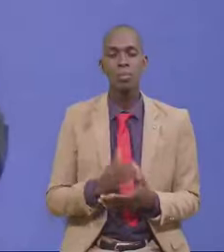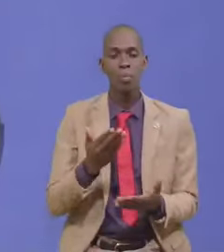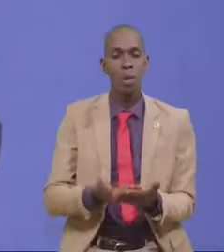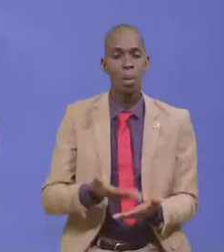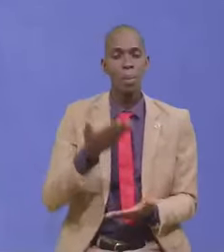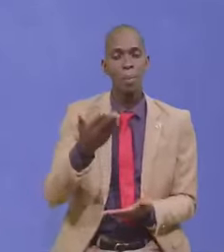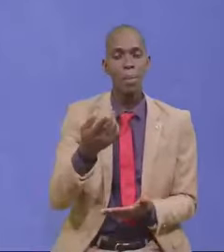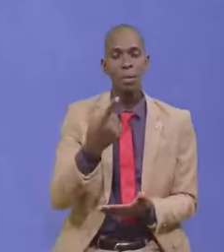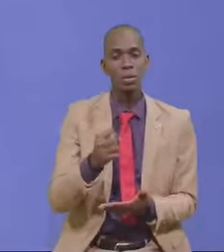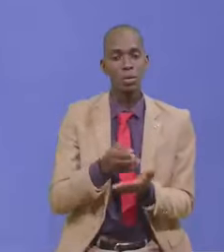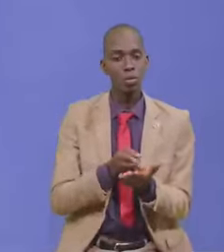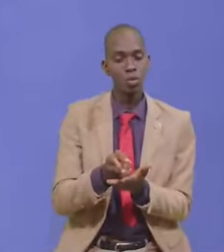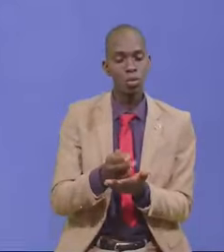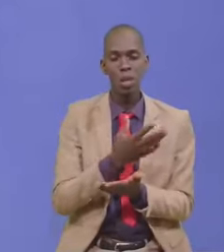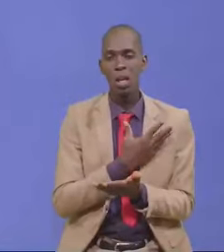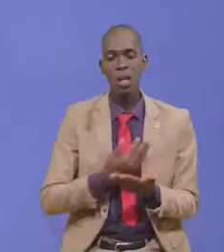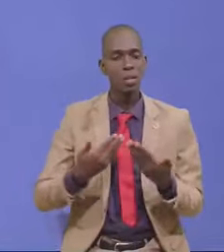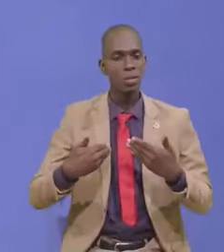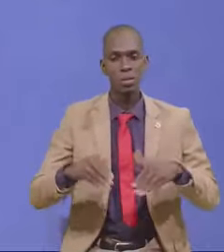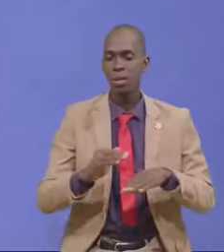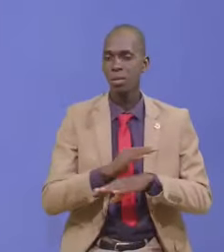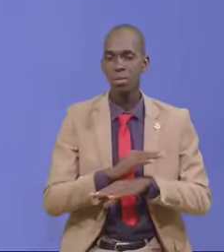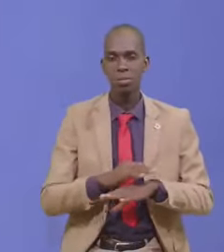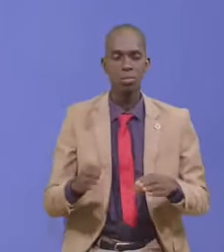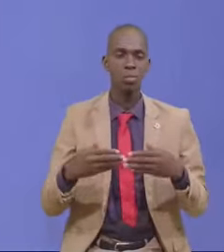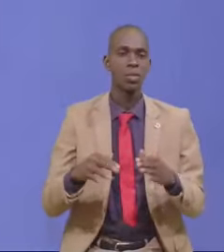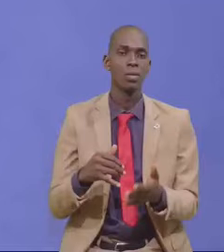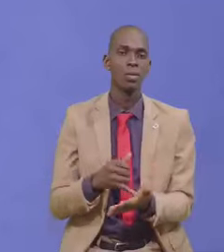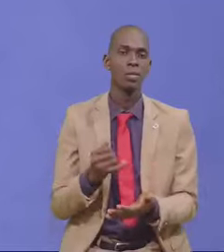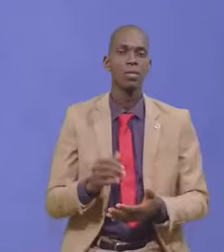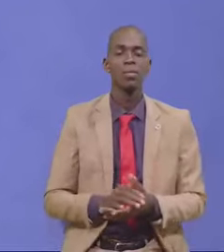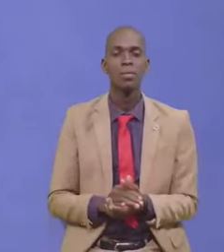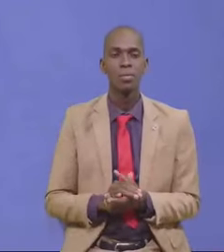23. Acquiert la vérité et ne la vend pas.